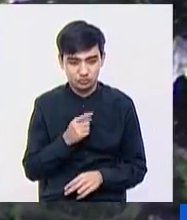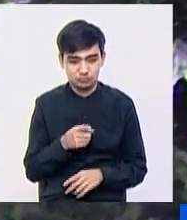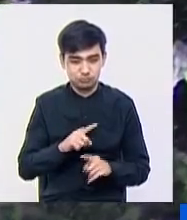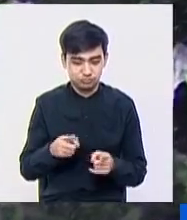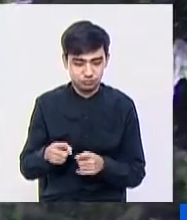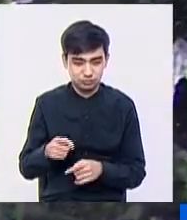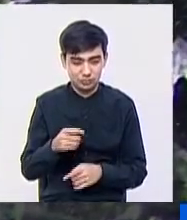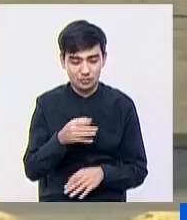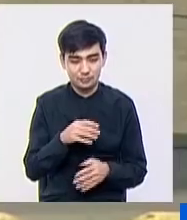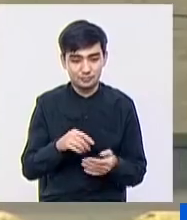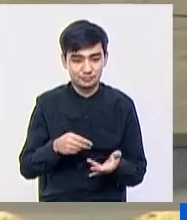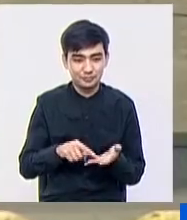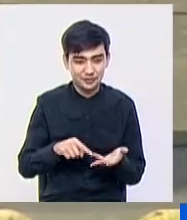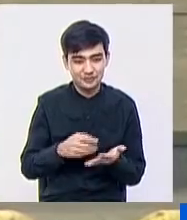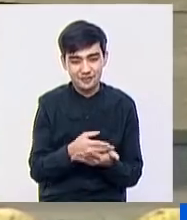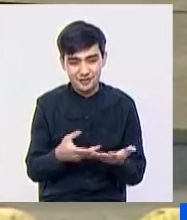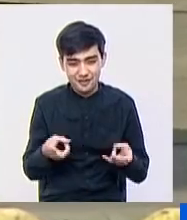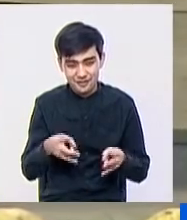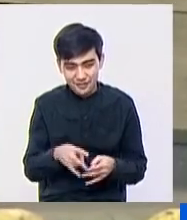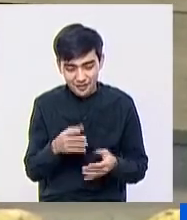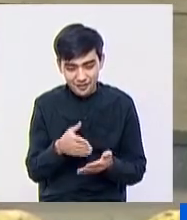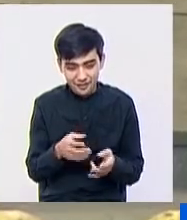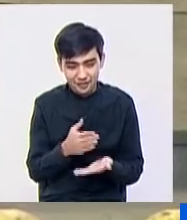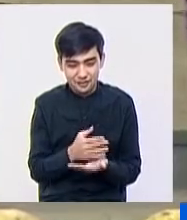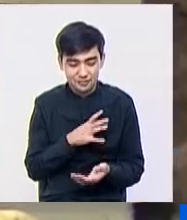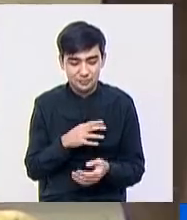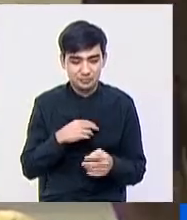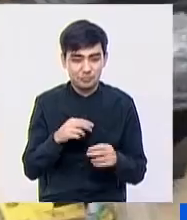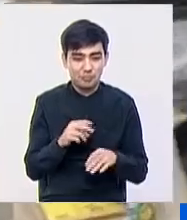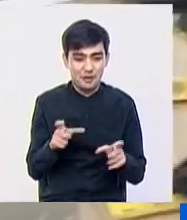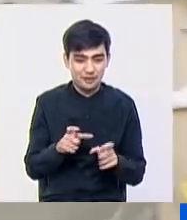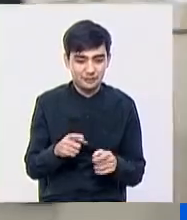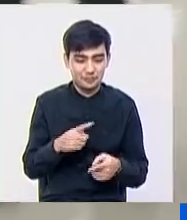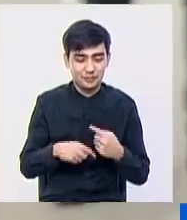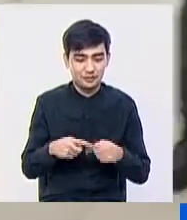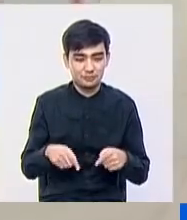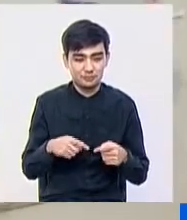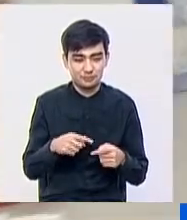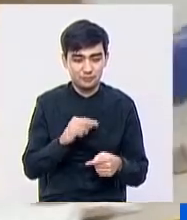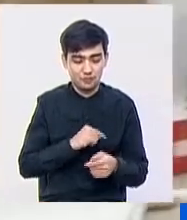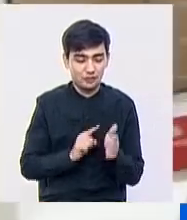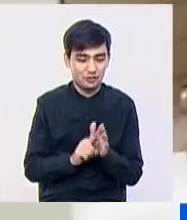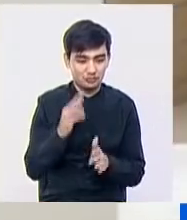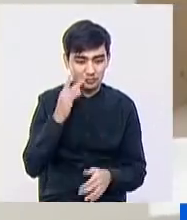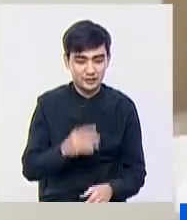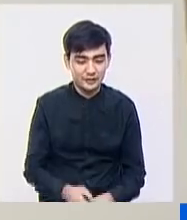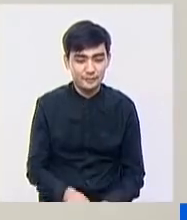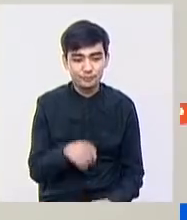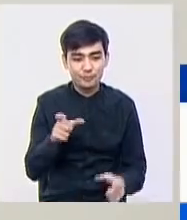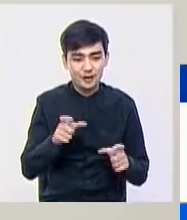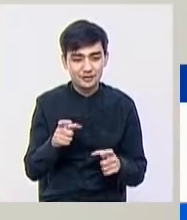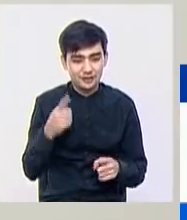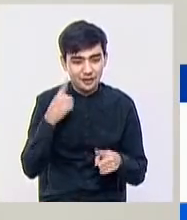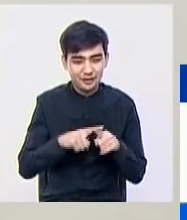чтобы они взяли отпечатки преступников и приступили к восстановлению магазинов. Это один из магазинов электробытовой